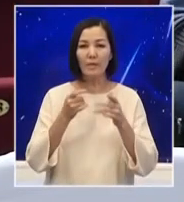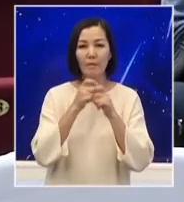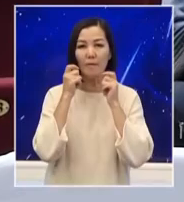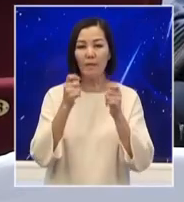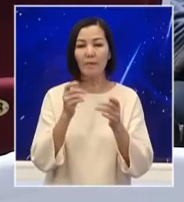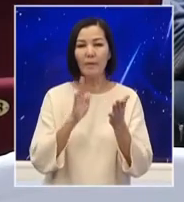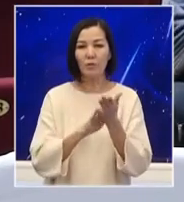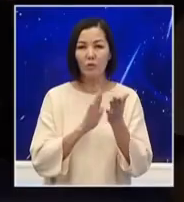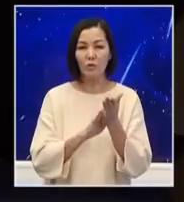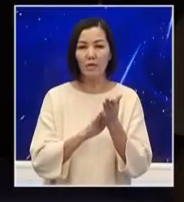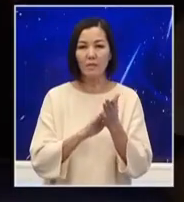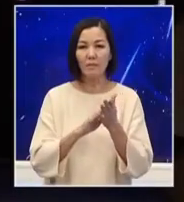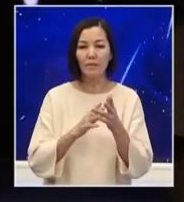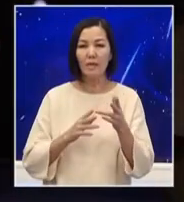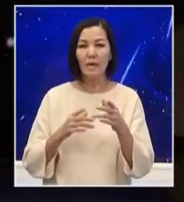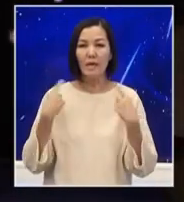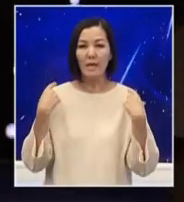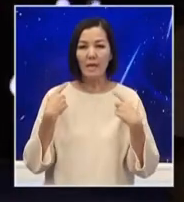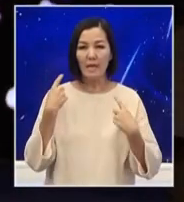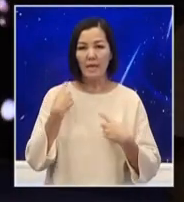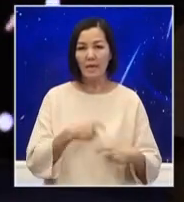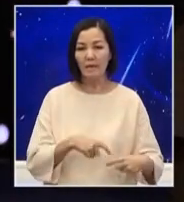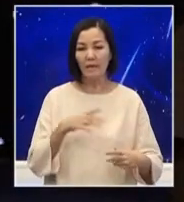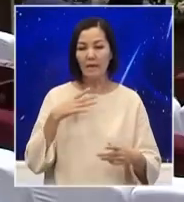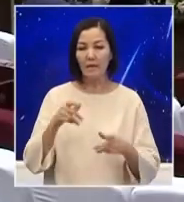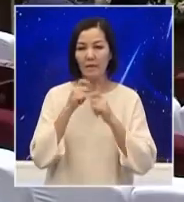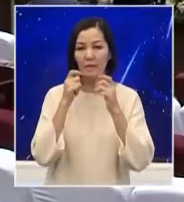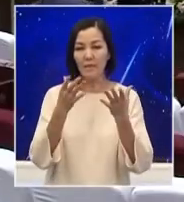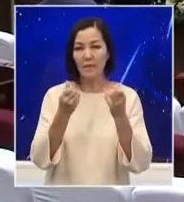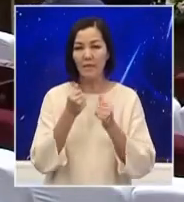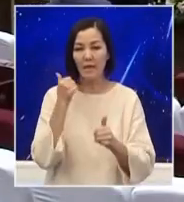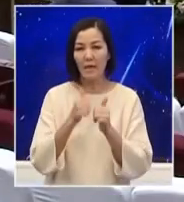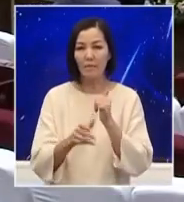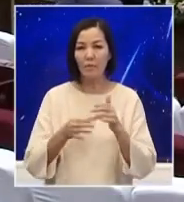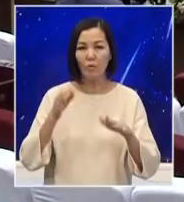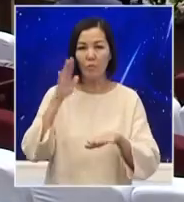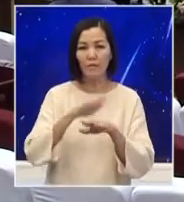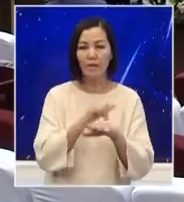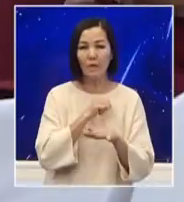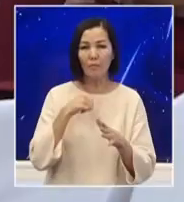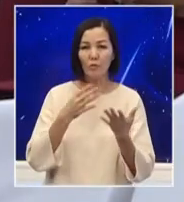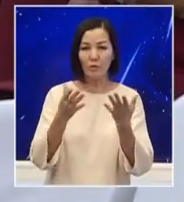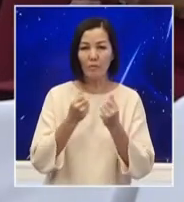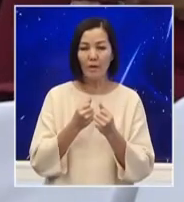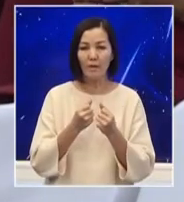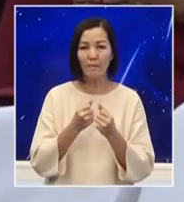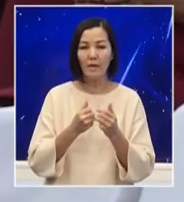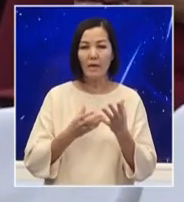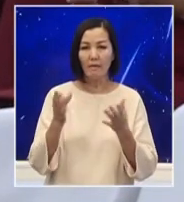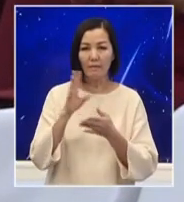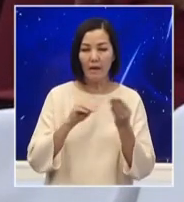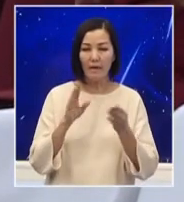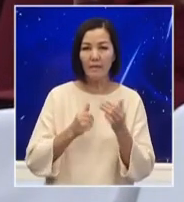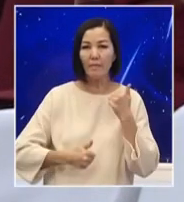арнайы жүлдесімен лентасын кеуделеріне тақты. Жоғары жастар сыйлығын әрбірі Амандық Баталовтың қолынан алып, тағы бір мәрте